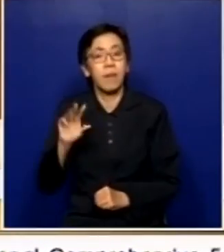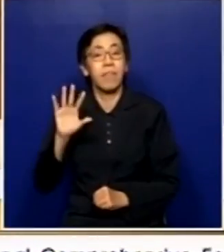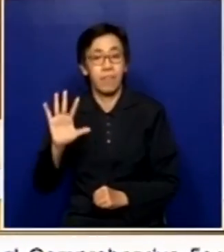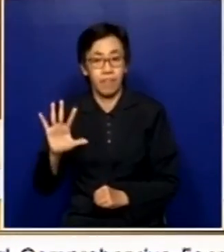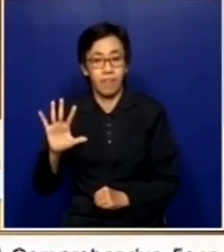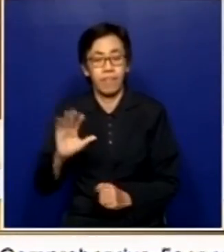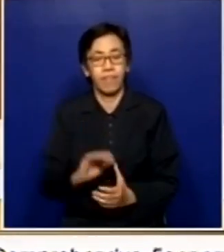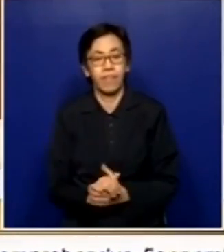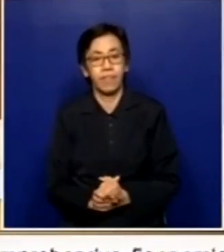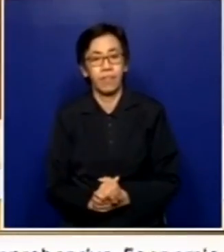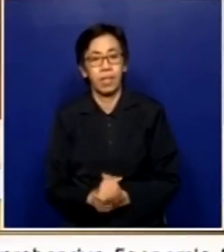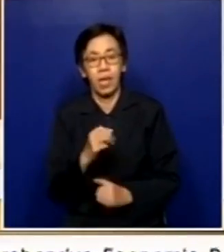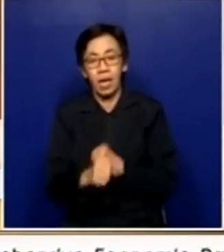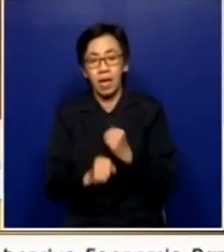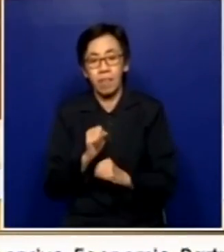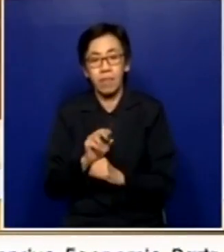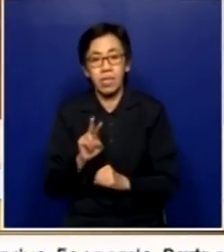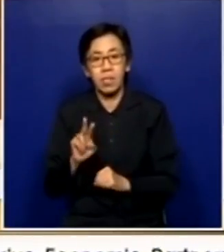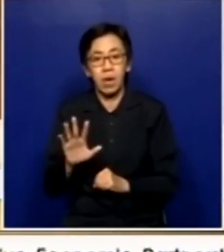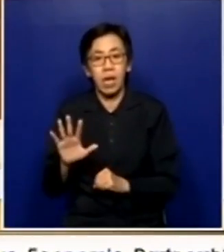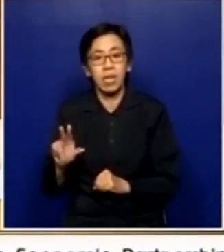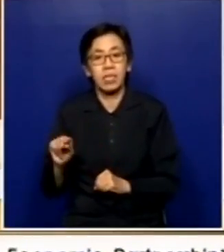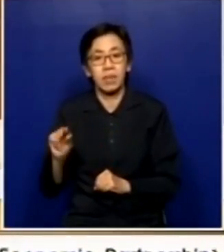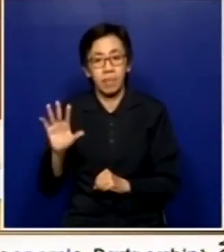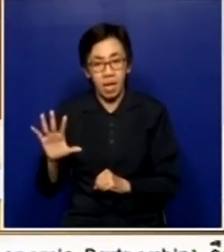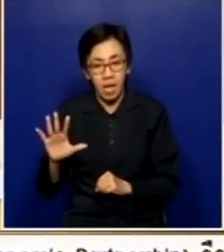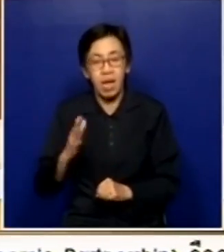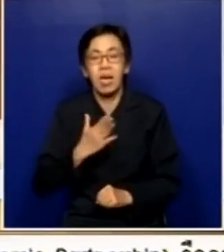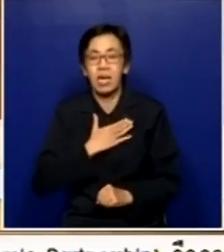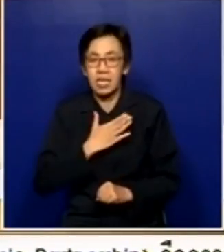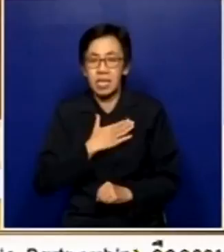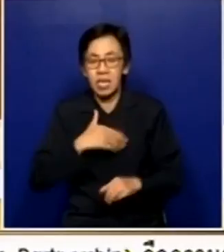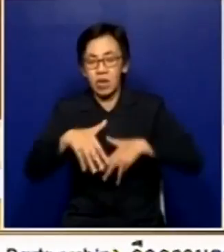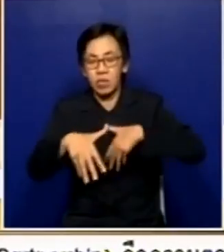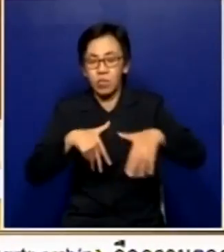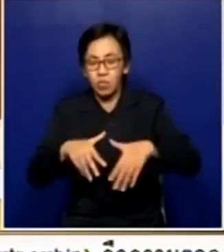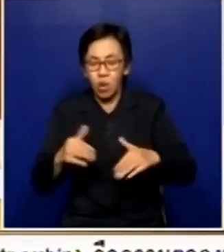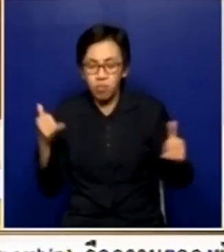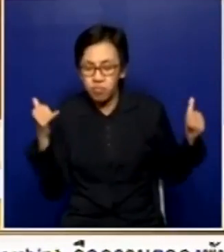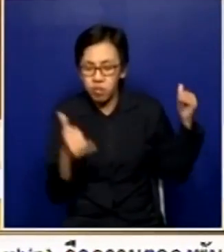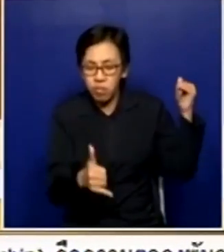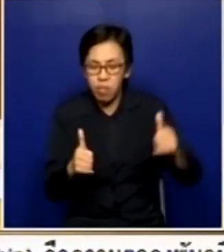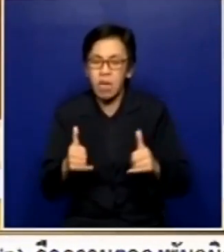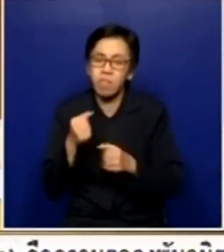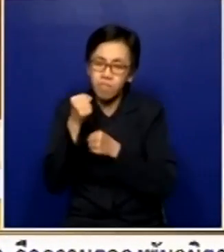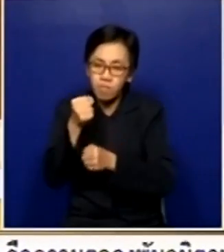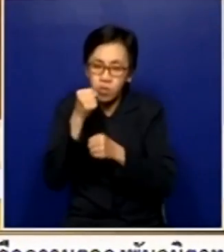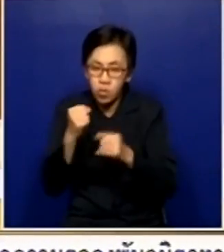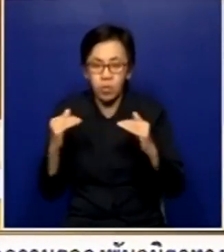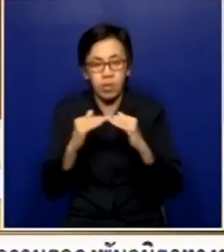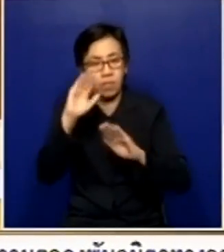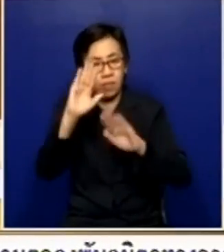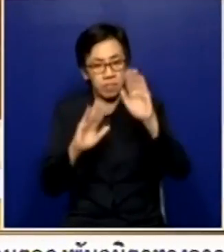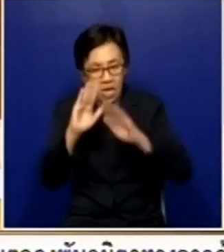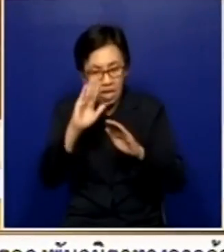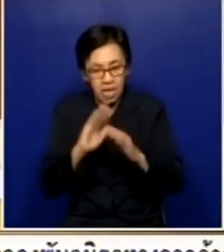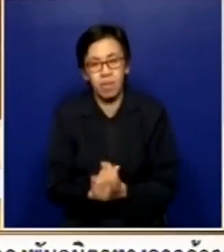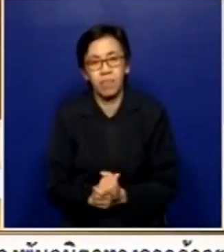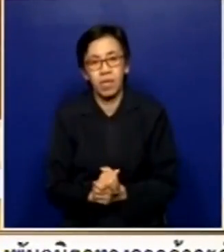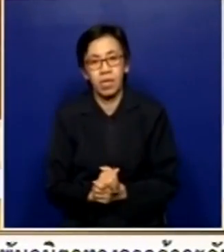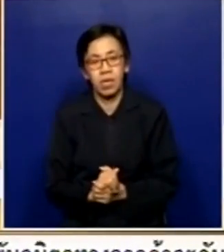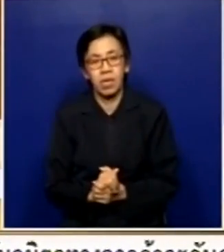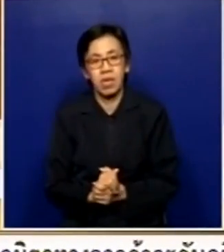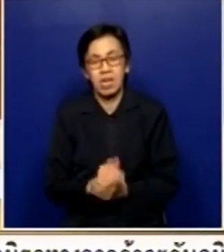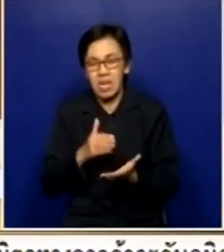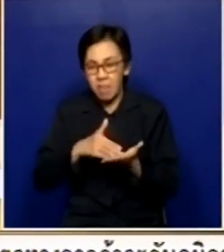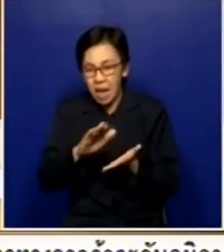นะคะดิฉันก็เป็นส่วนหนึ่งในการที่ร่วมต่อสู้เรียกร้องประชาธิปไตยขับไล่เผด็จการหรือการ